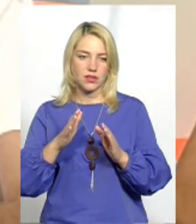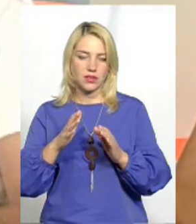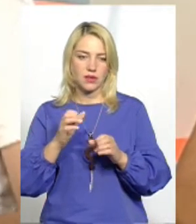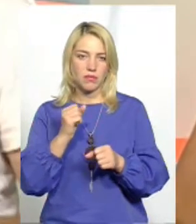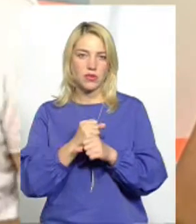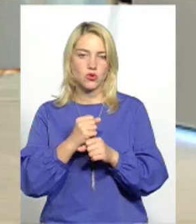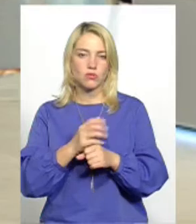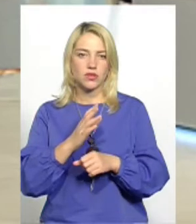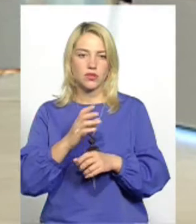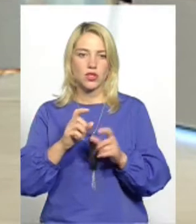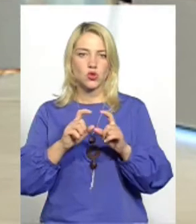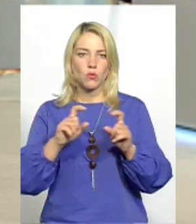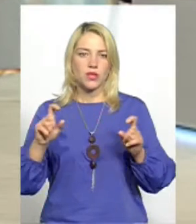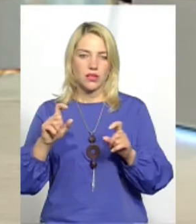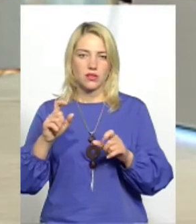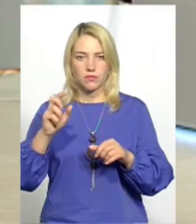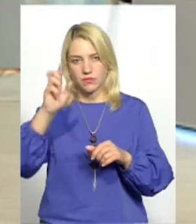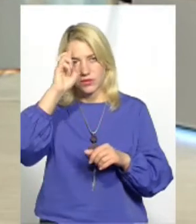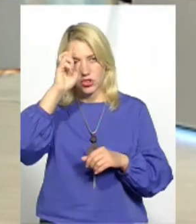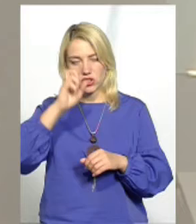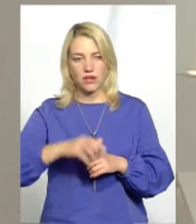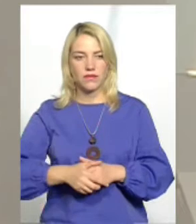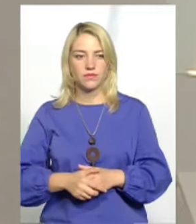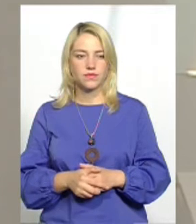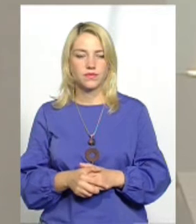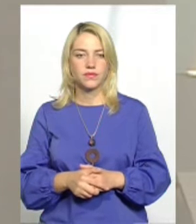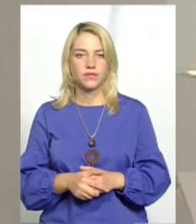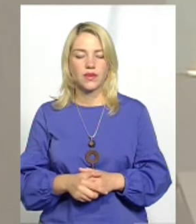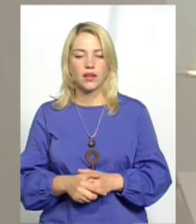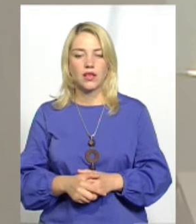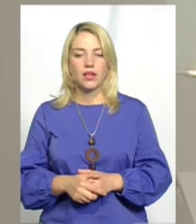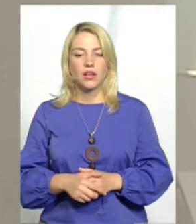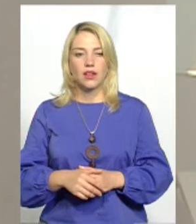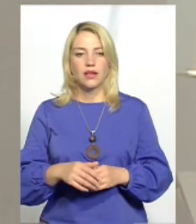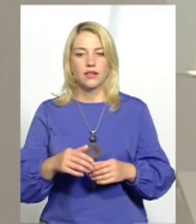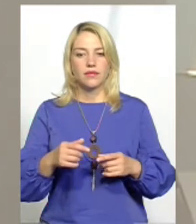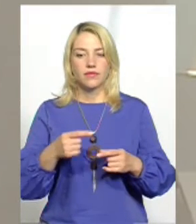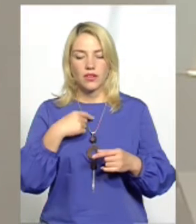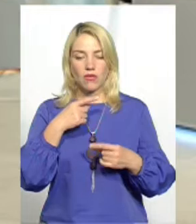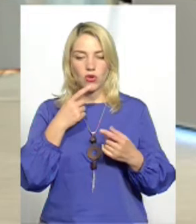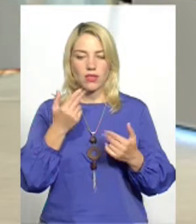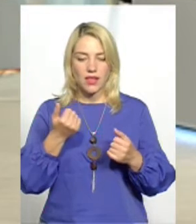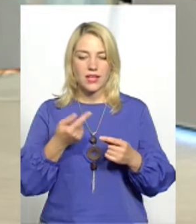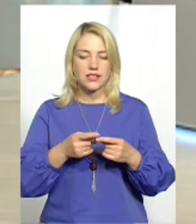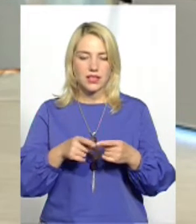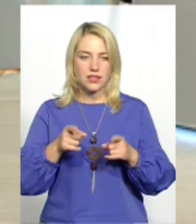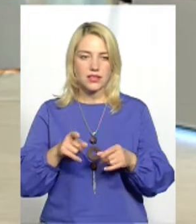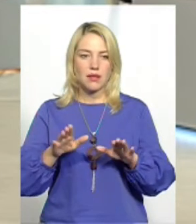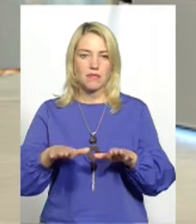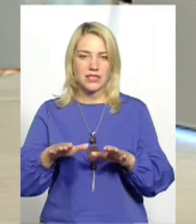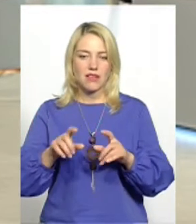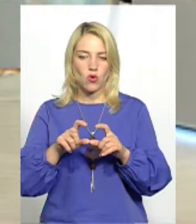працюємо з суб'єктами господарювання. Я би хотів додати, що дійсно це місцеві органи влади, бо якщо він сьогодні буде